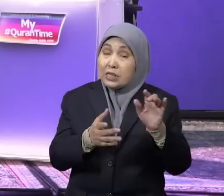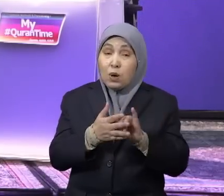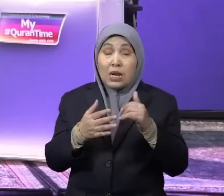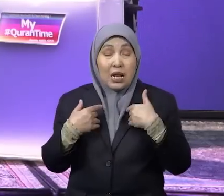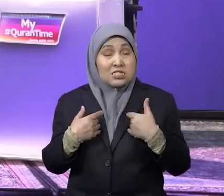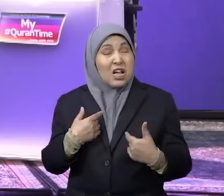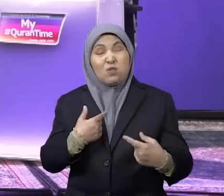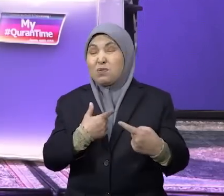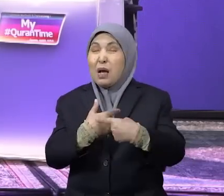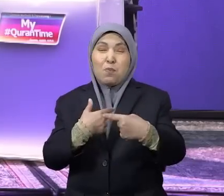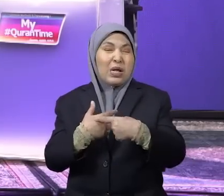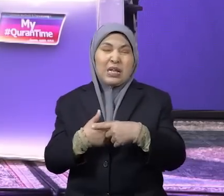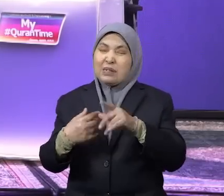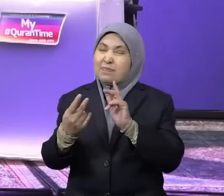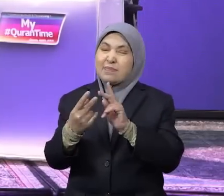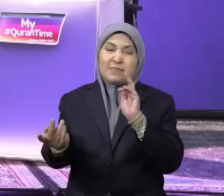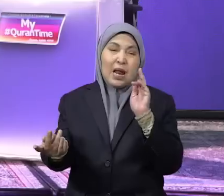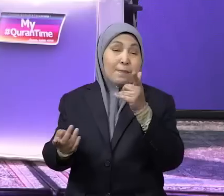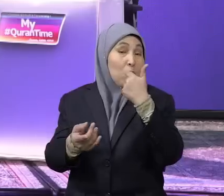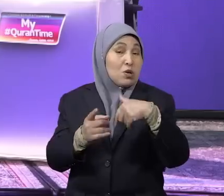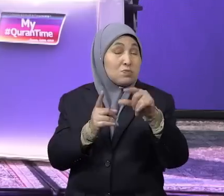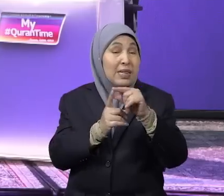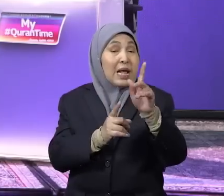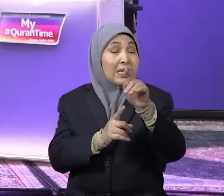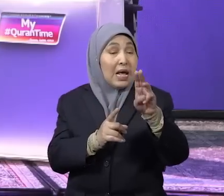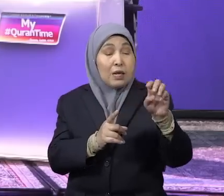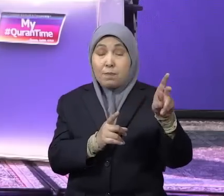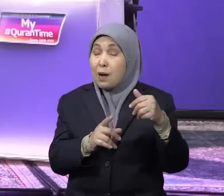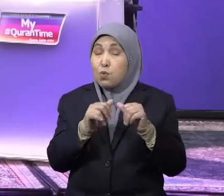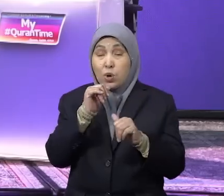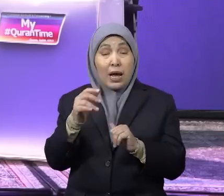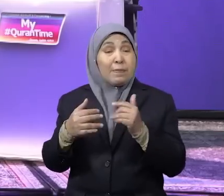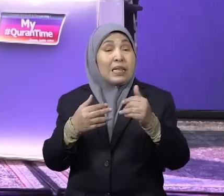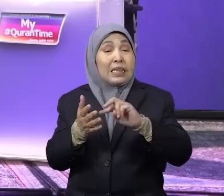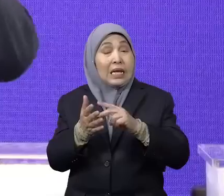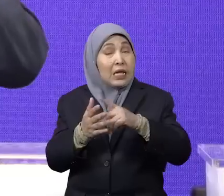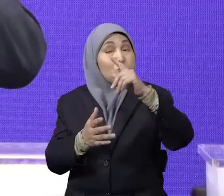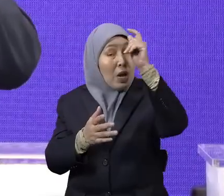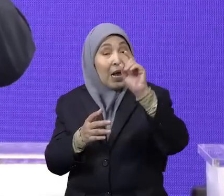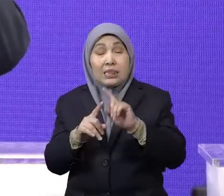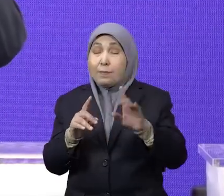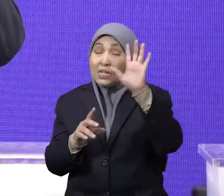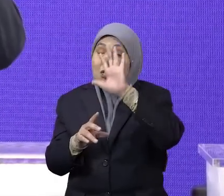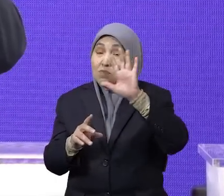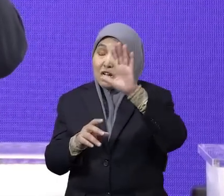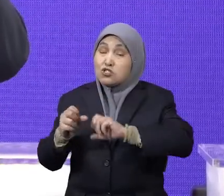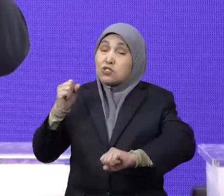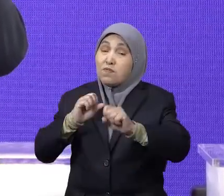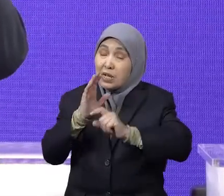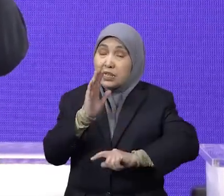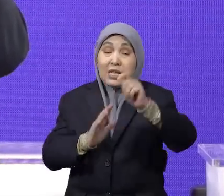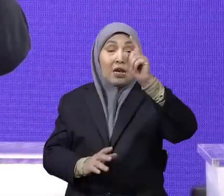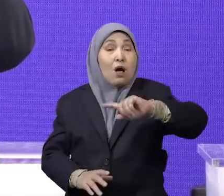sebagainya. Itu adalah satu dakwaan yang tidak kena kerana perkataan kalimah ini bukan merujuk kepada elemen ketuhanan. Dia menggambarkan